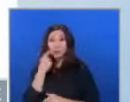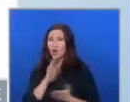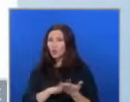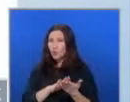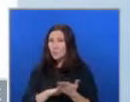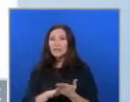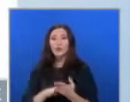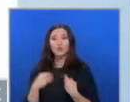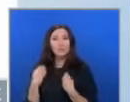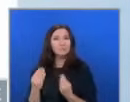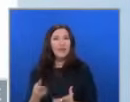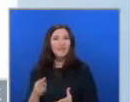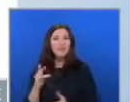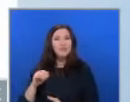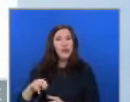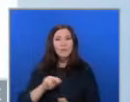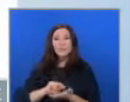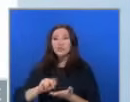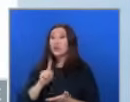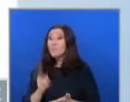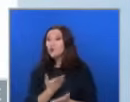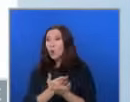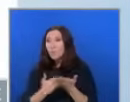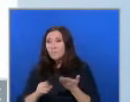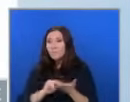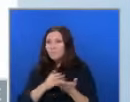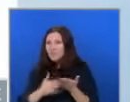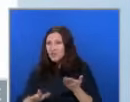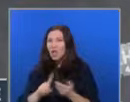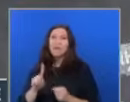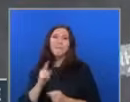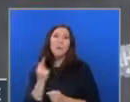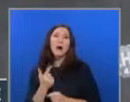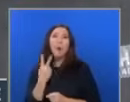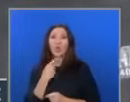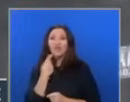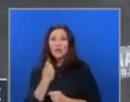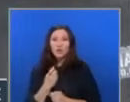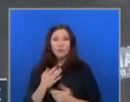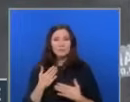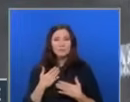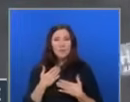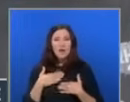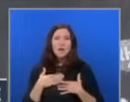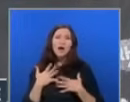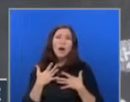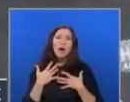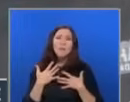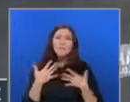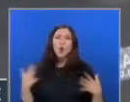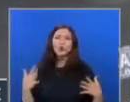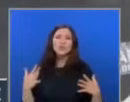издаден от НАП, пише, че може да се отпише след не по-малко от 2 години. Имах множество